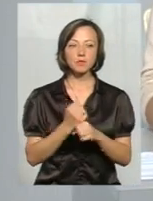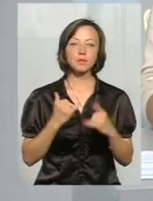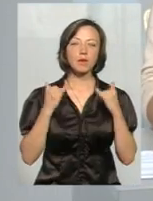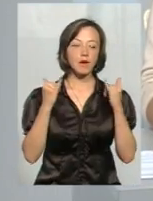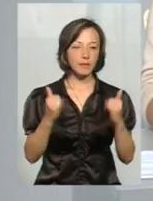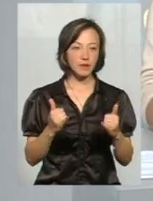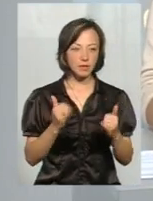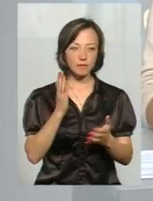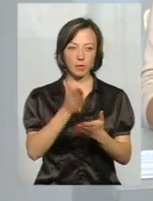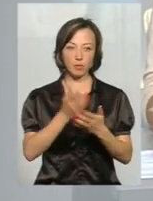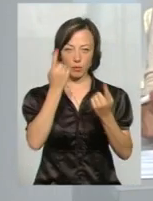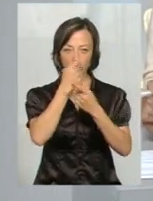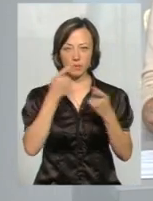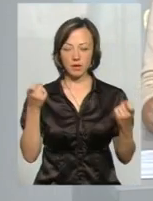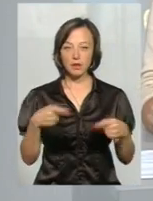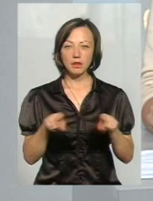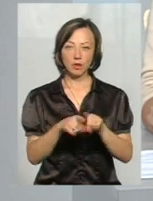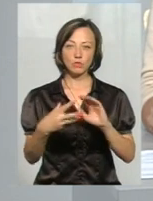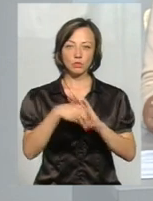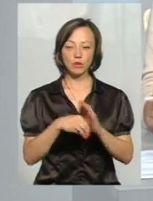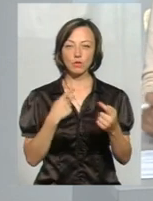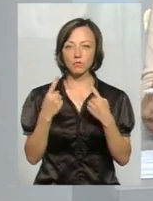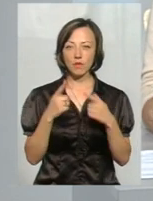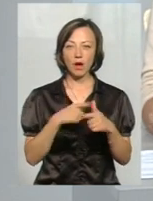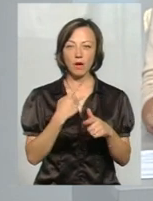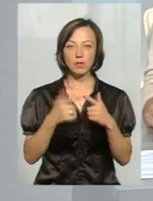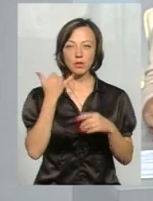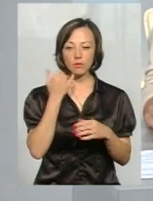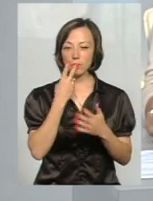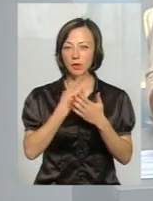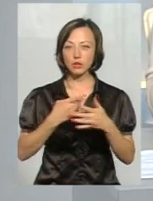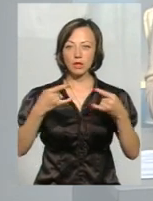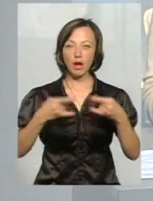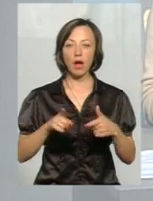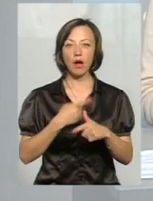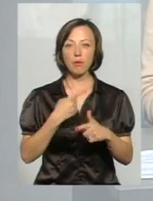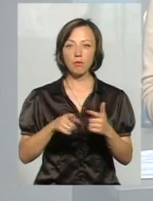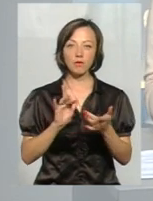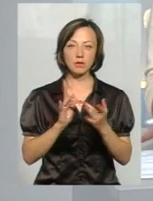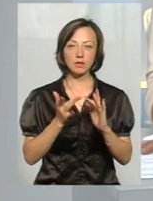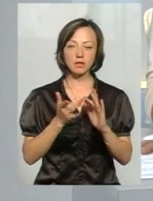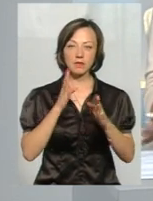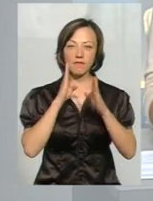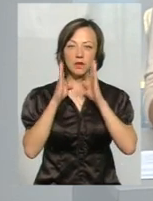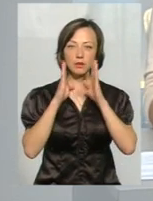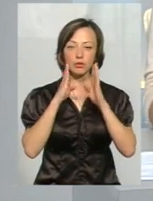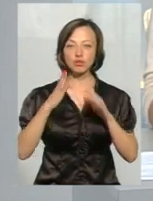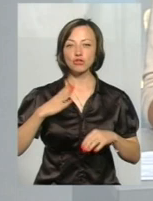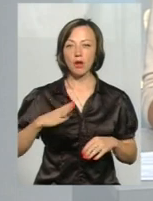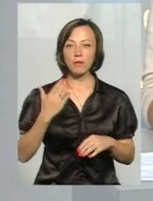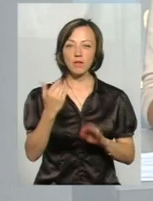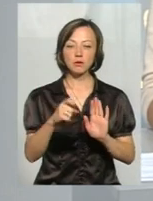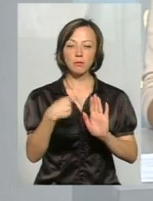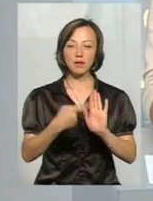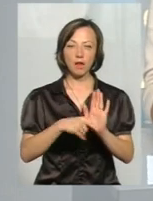шановні глядачі, у прямому ефірі, тому також долучайтесь до розмови або телефоном, який бачите на екранах, або у соцмережі Facebook. Чекаємо ваших